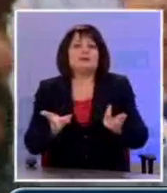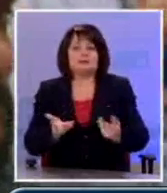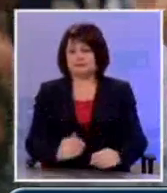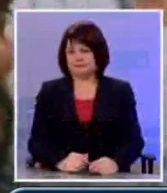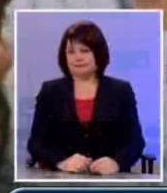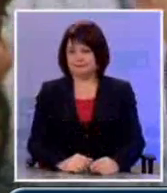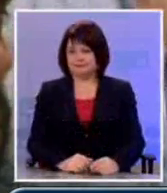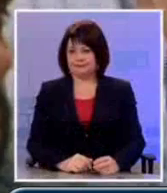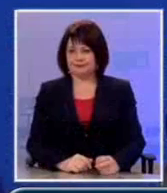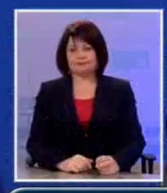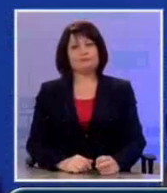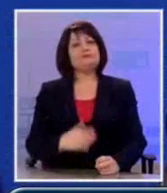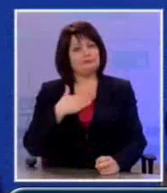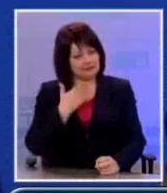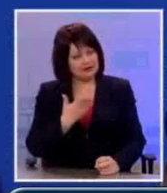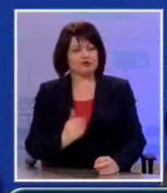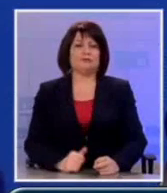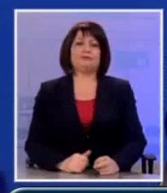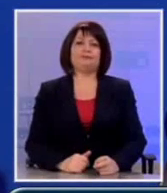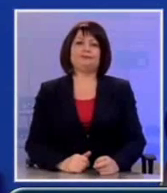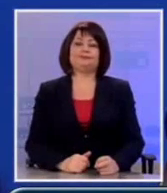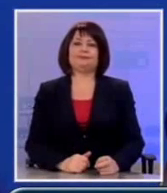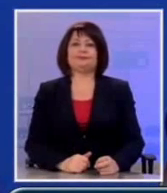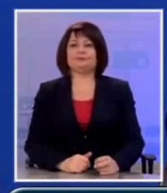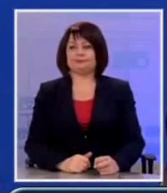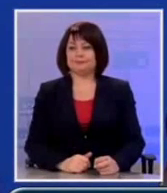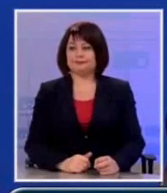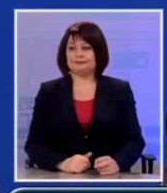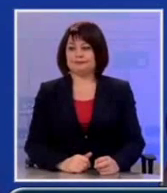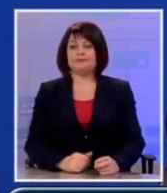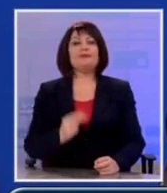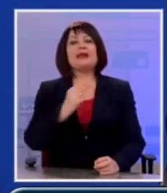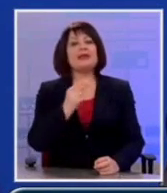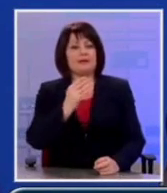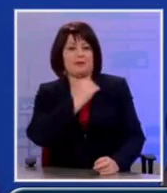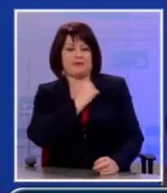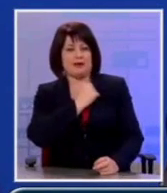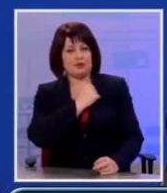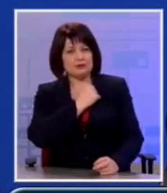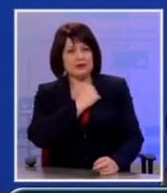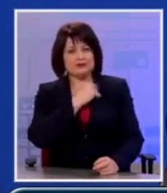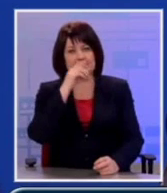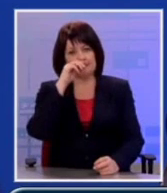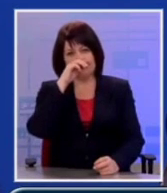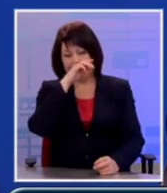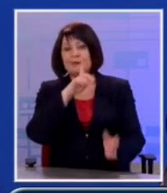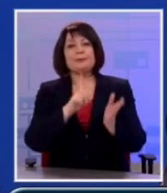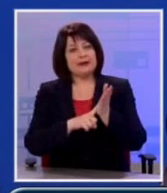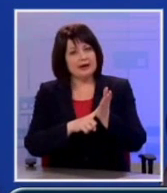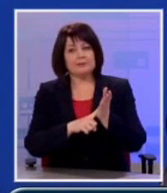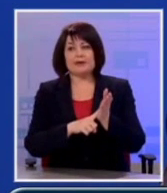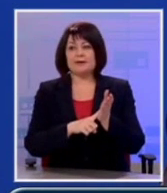Ευχαριστώ. Σας ευχαριστώ και εγώ. Το θέμα που θίγεται πρέπει να το